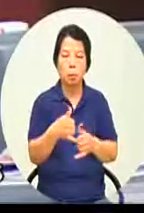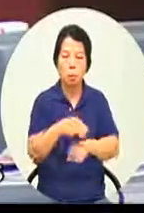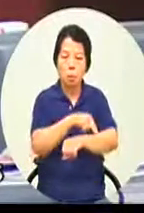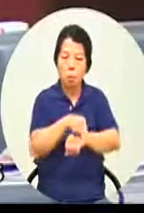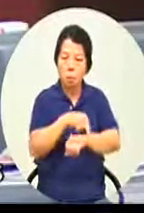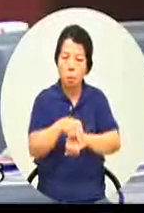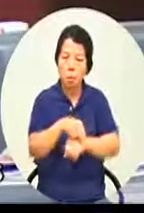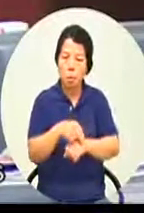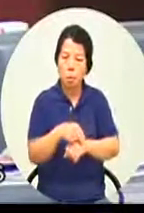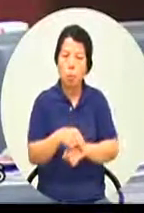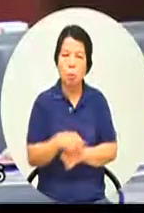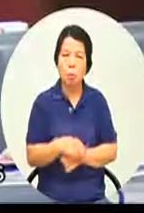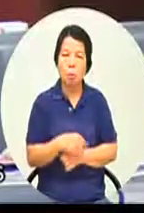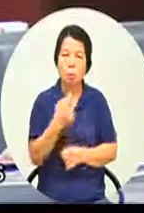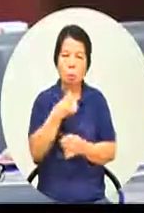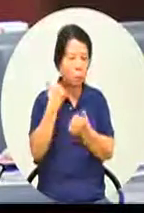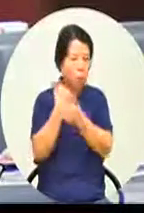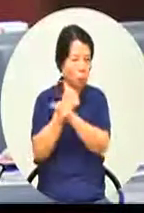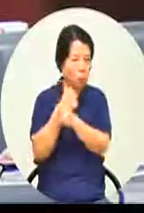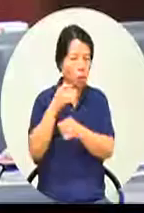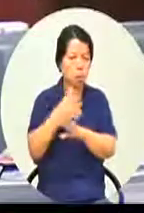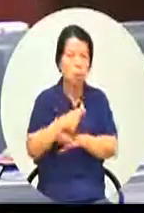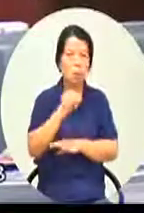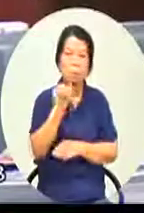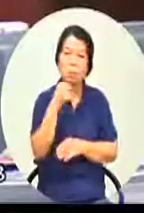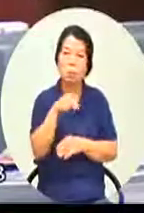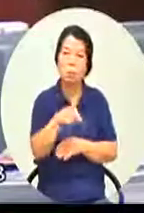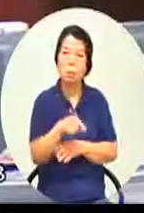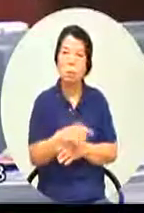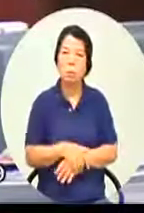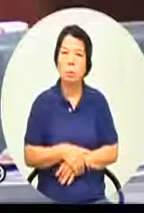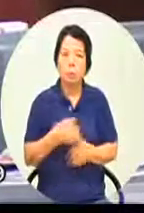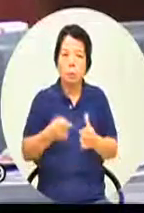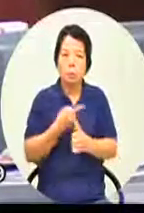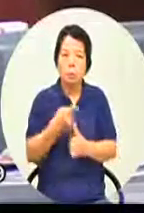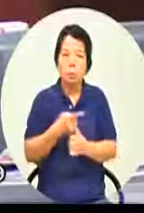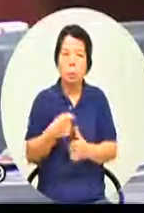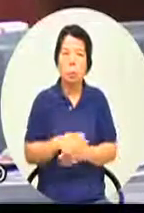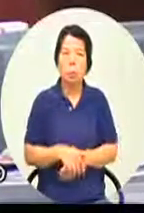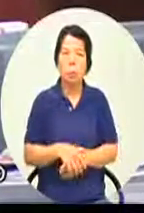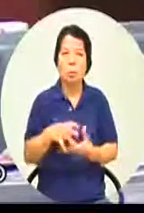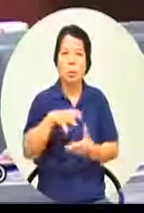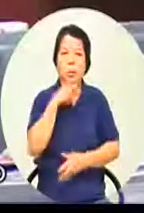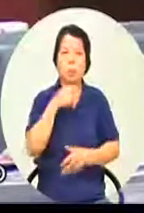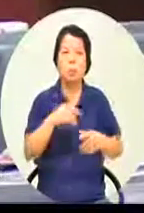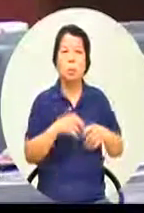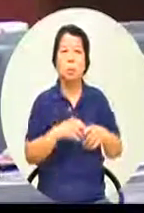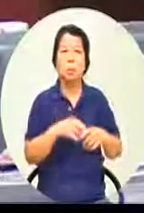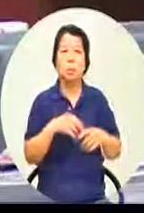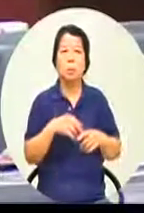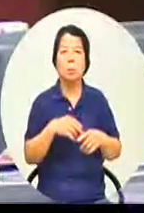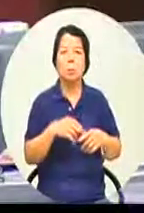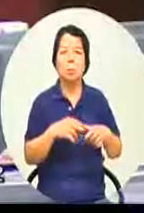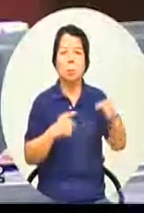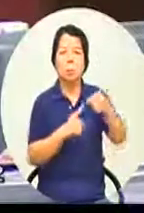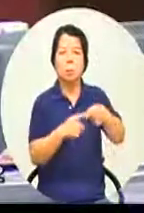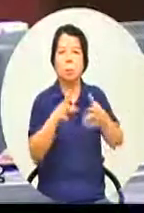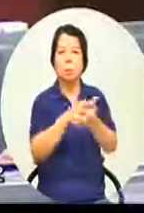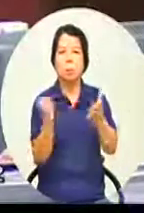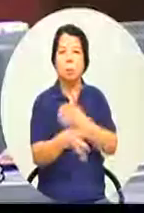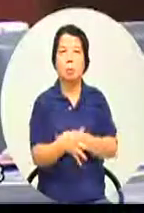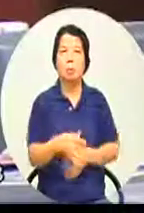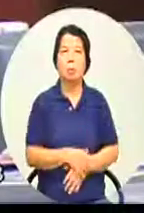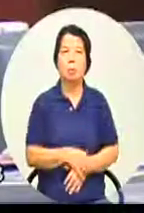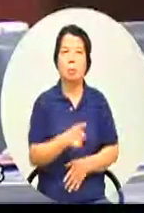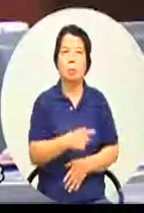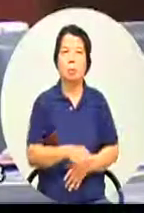过说是不是可行，就是我们先废，我们把介寿路口站这一站给废掉，他还在